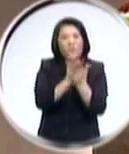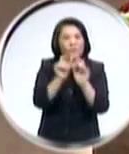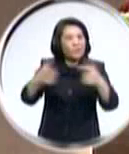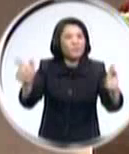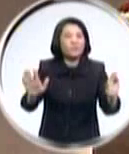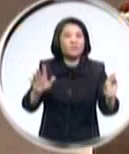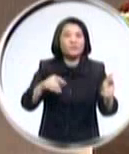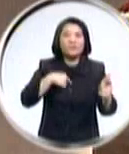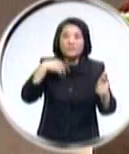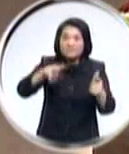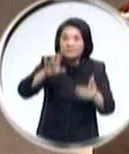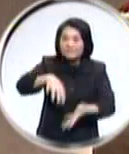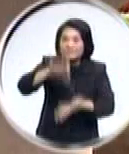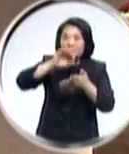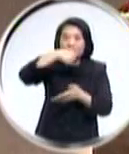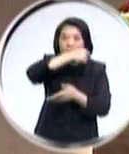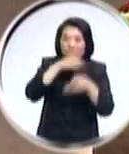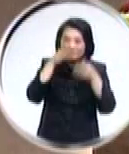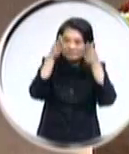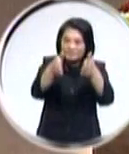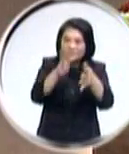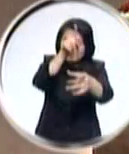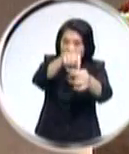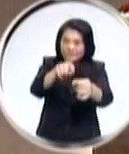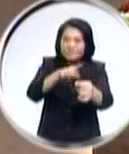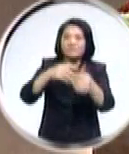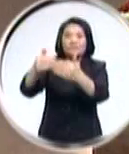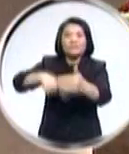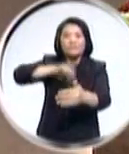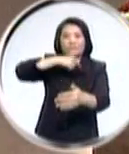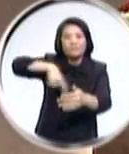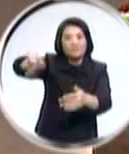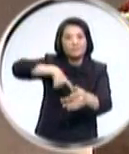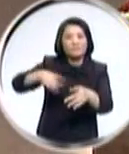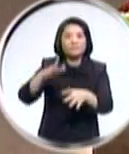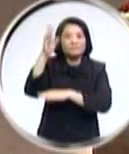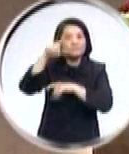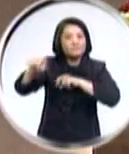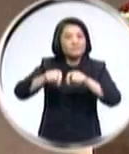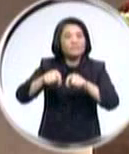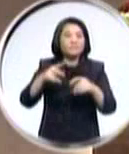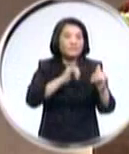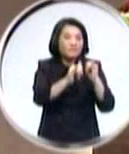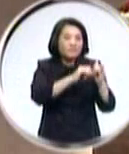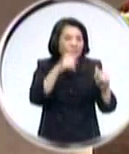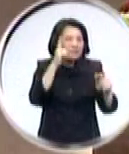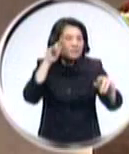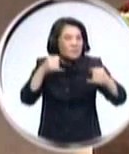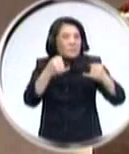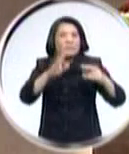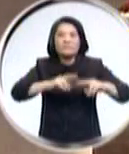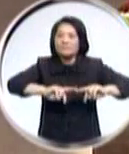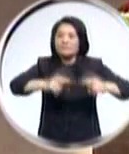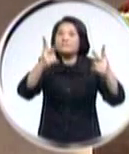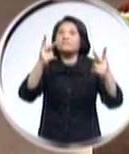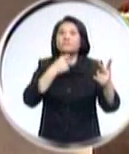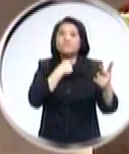出以台湾价值为核心的两岸政策，以及化解社会对立的国家认同主